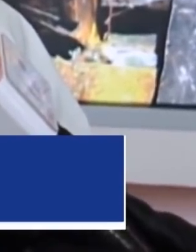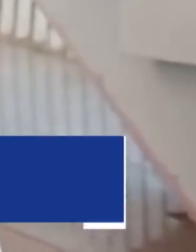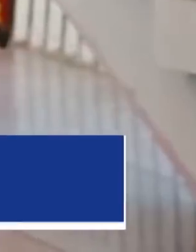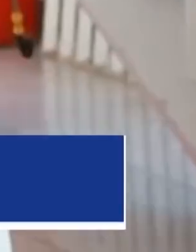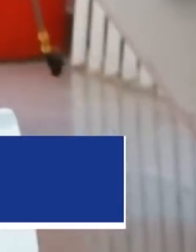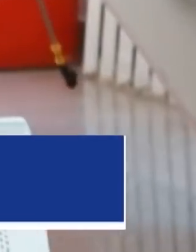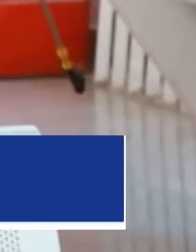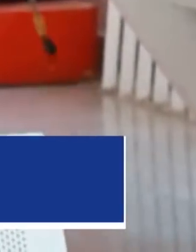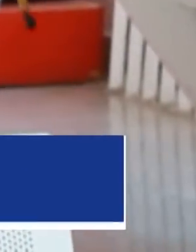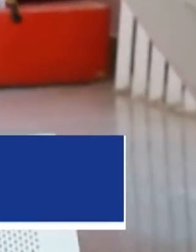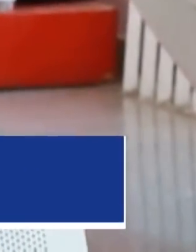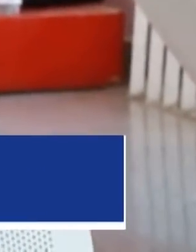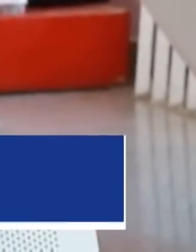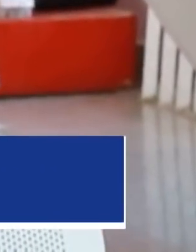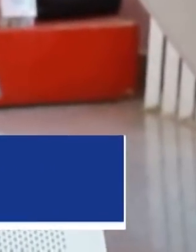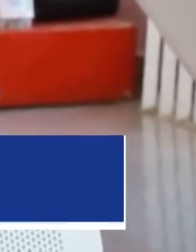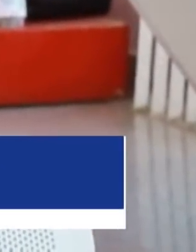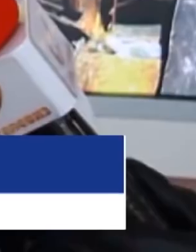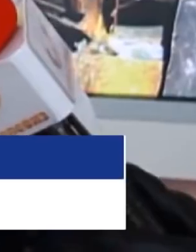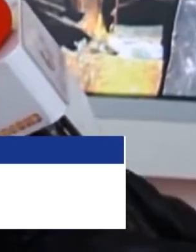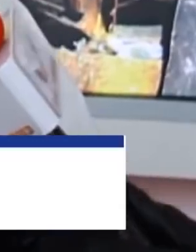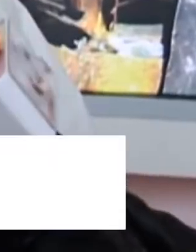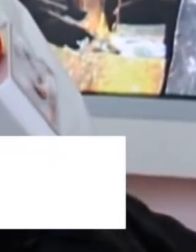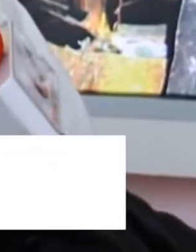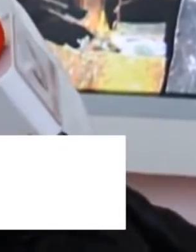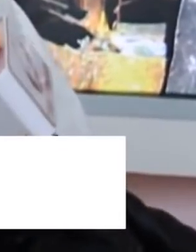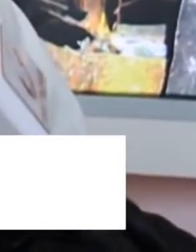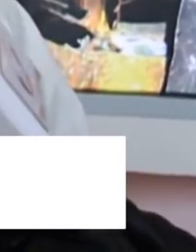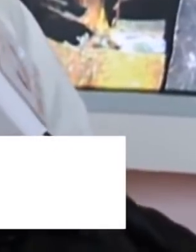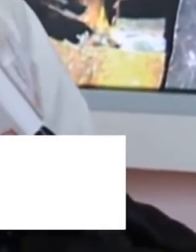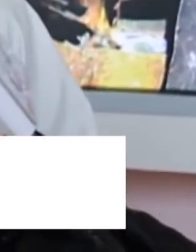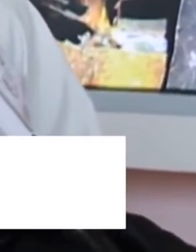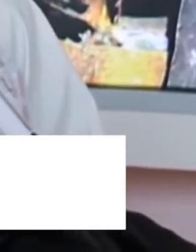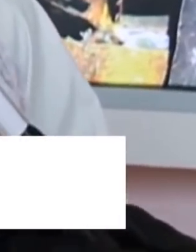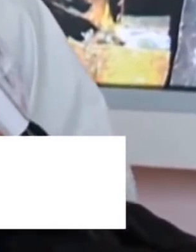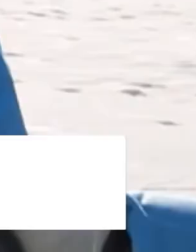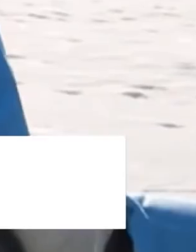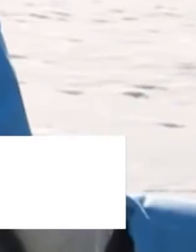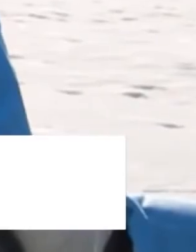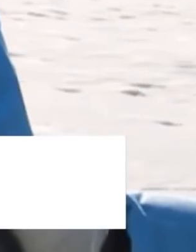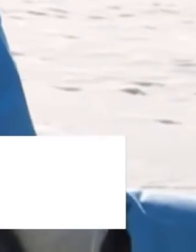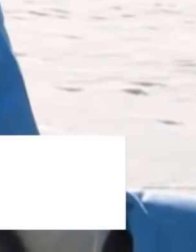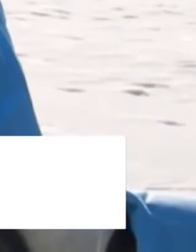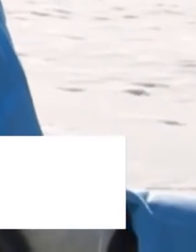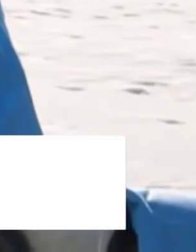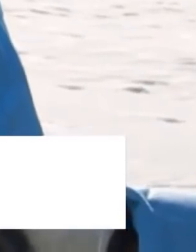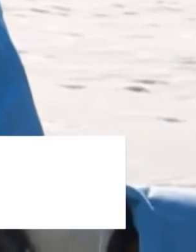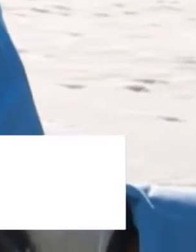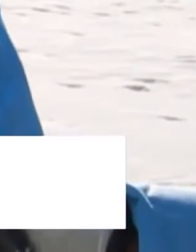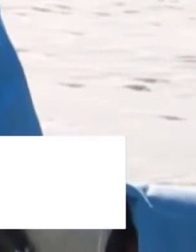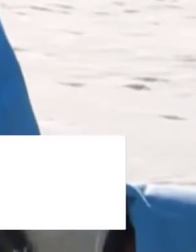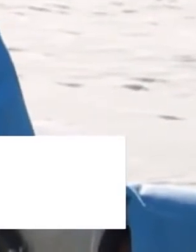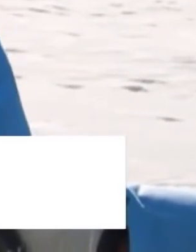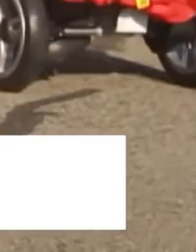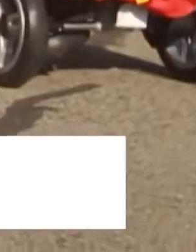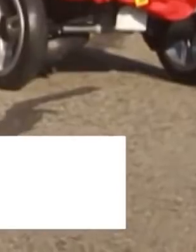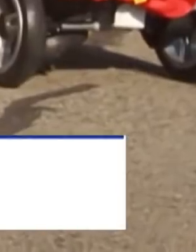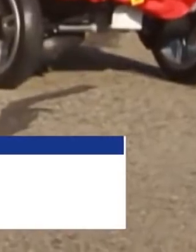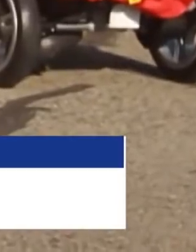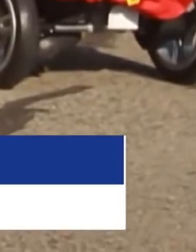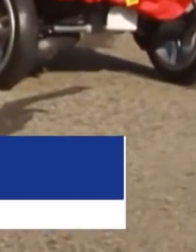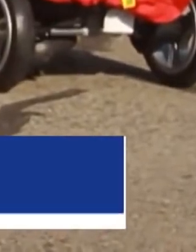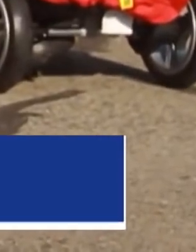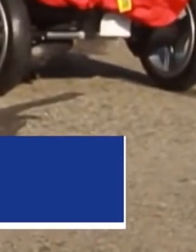байна. Манцуржуулагч болон автомакс ашиглаж халдваргүйдэлт хийж байна. Ирж байгаа иргэд маань бол одоо Улаанбаатар